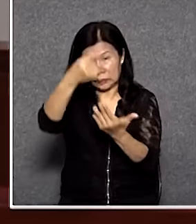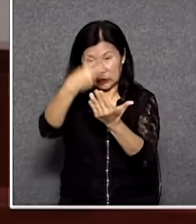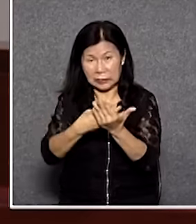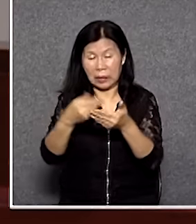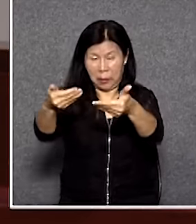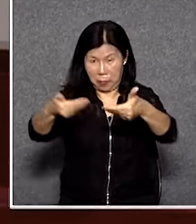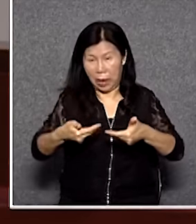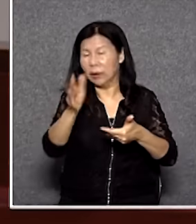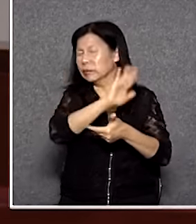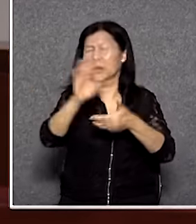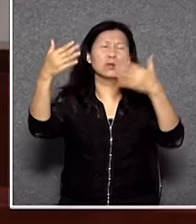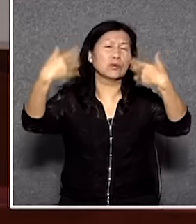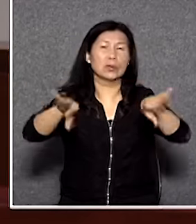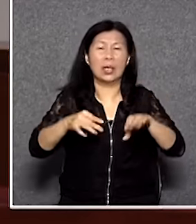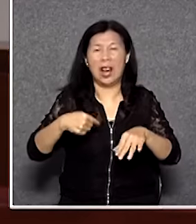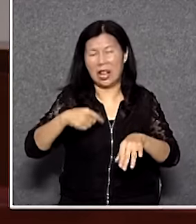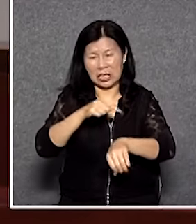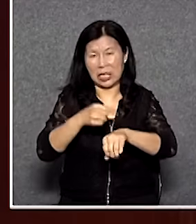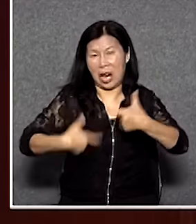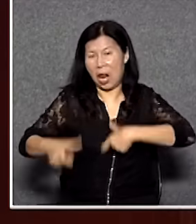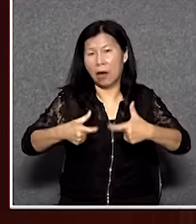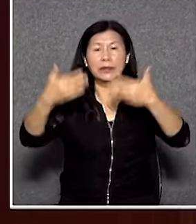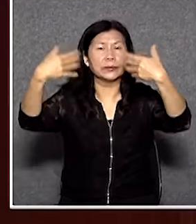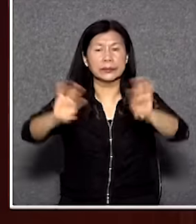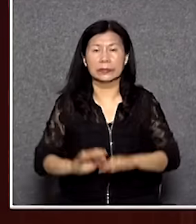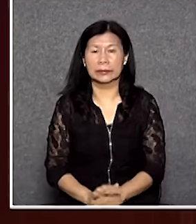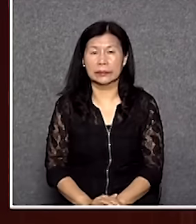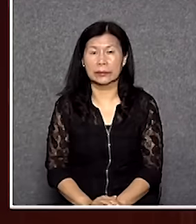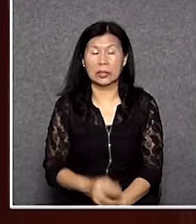嚟啦，大佬，嘥我哋時間啊！講完。 有冇其他議員要發言？